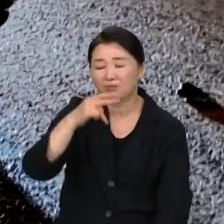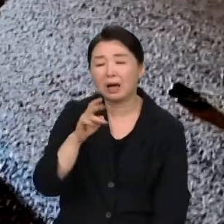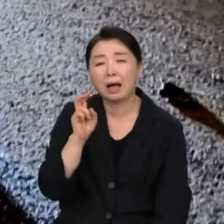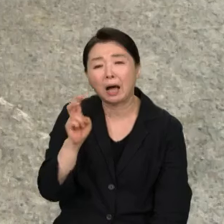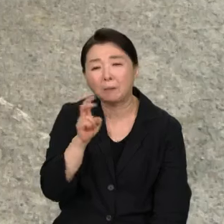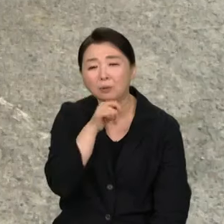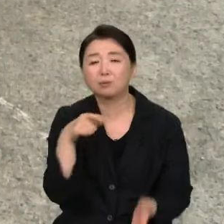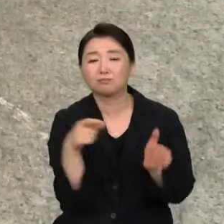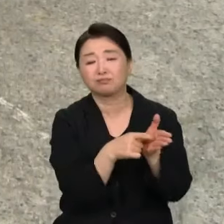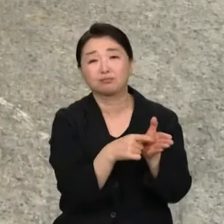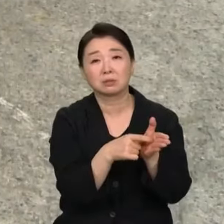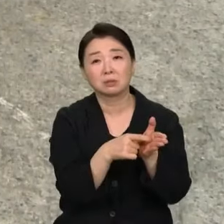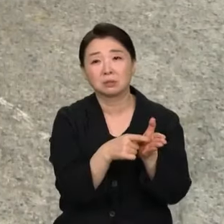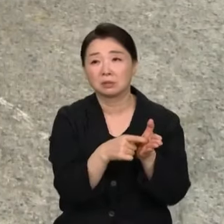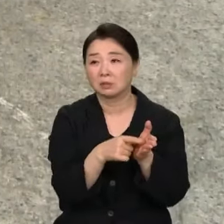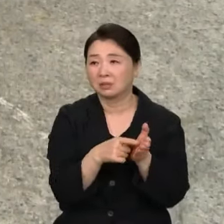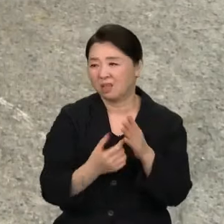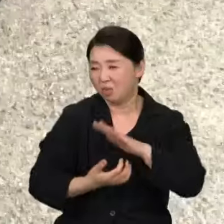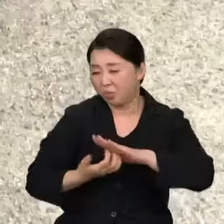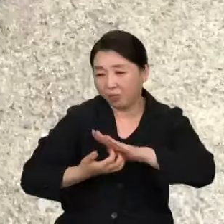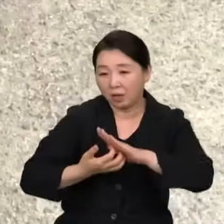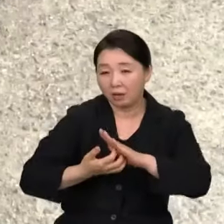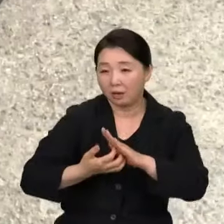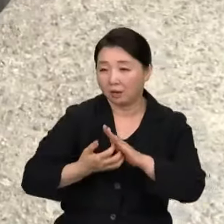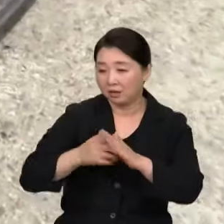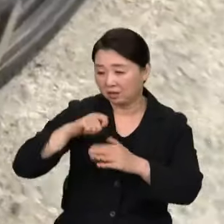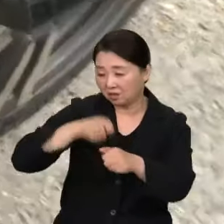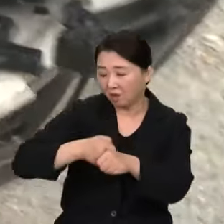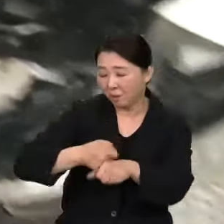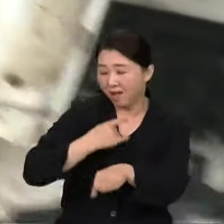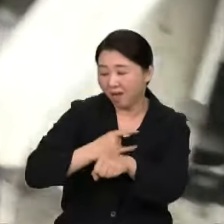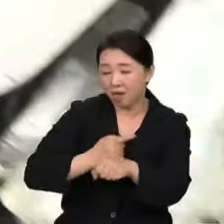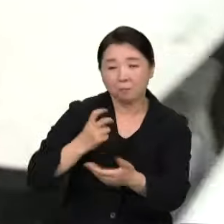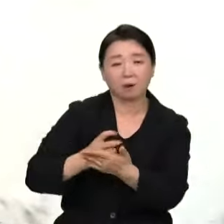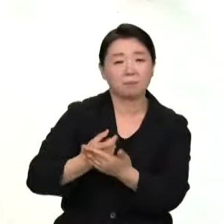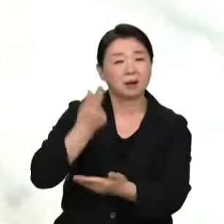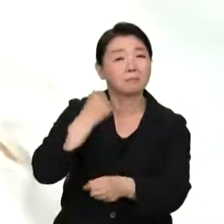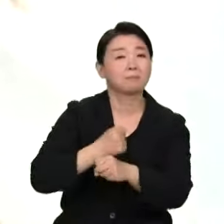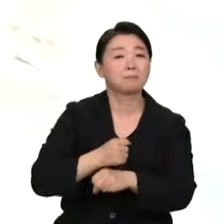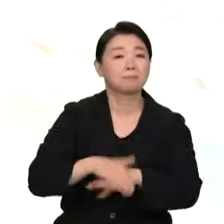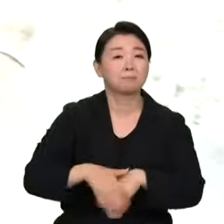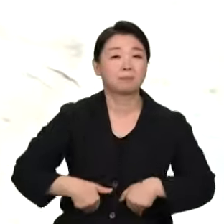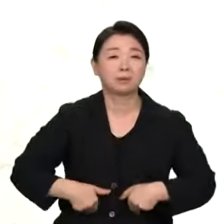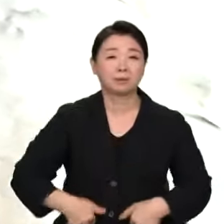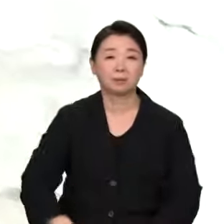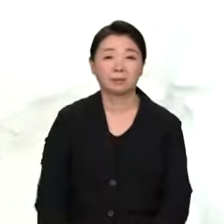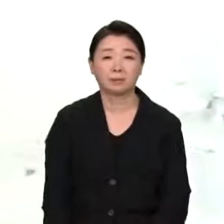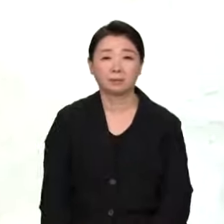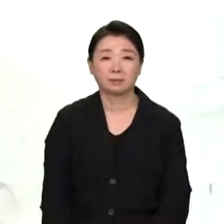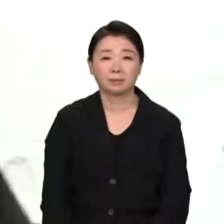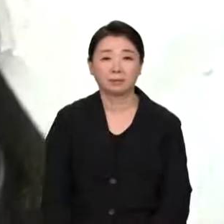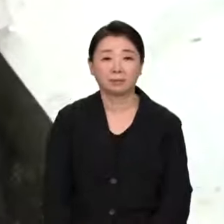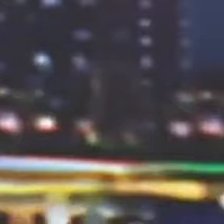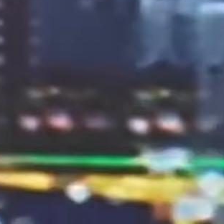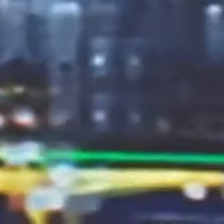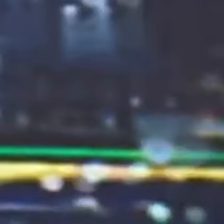담겼습니다. 꼼수를 부리면 더 큰 처벌을 받도록 하는 입법이 시급합니다. JTBC 구석찬입니다.